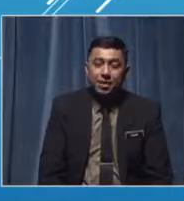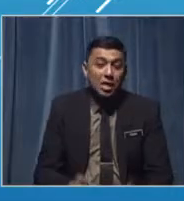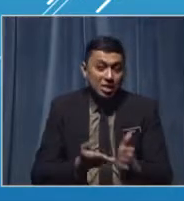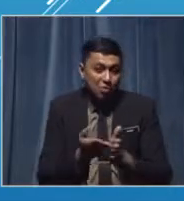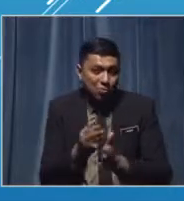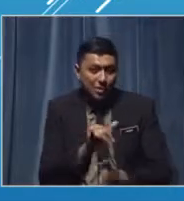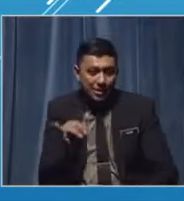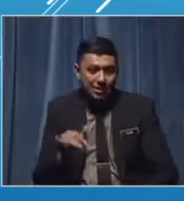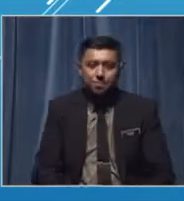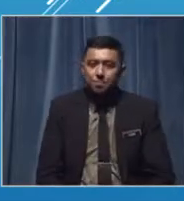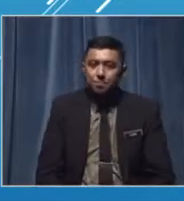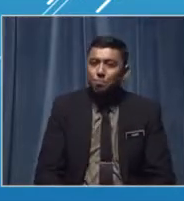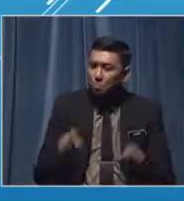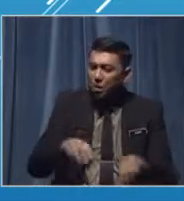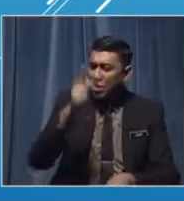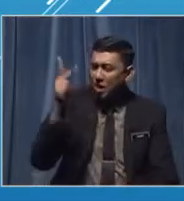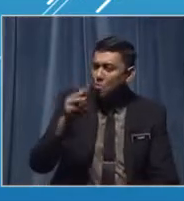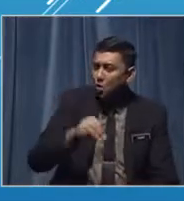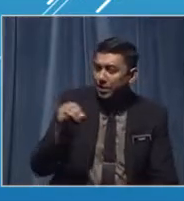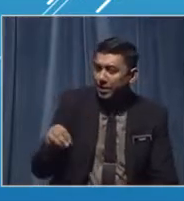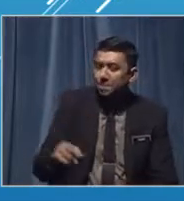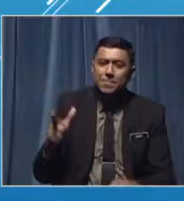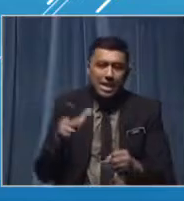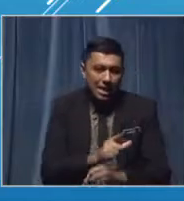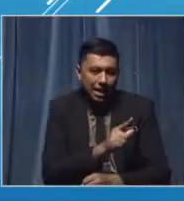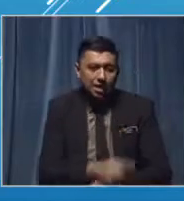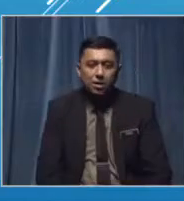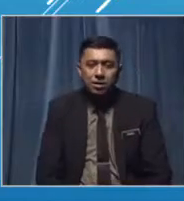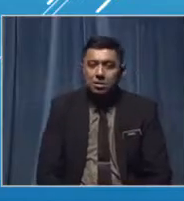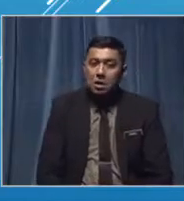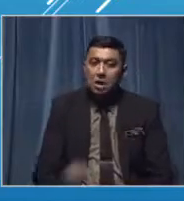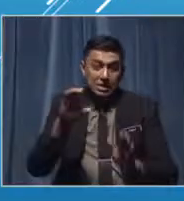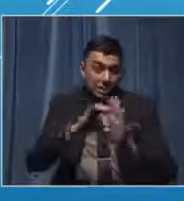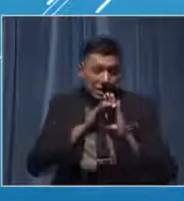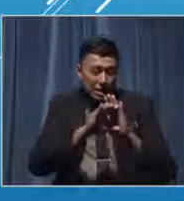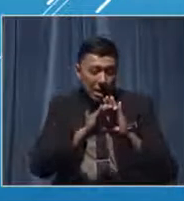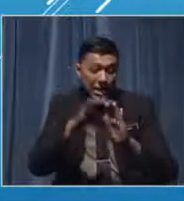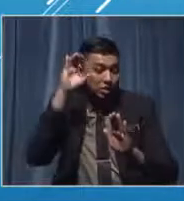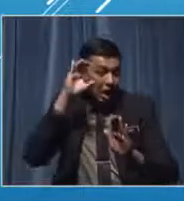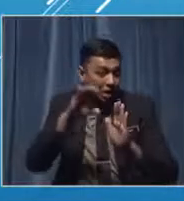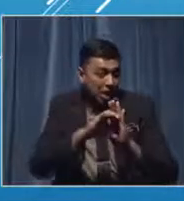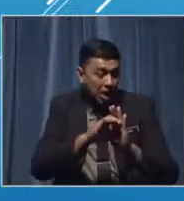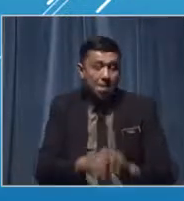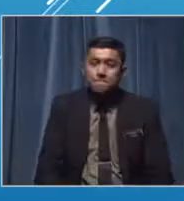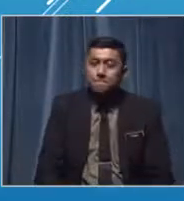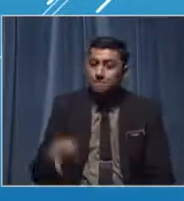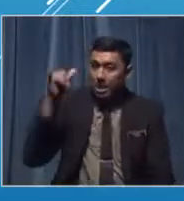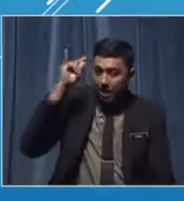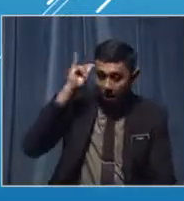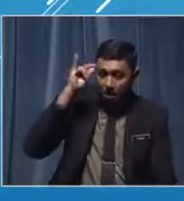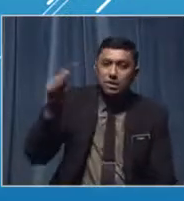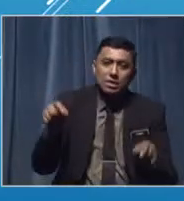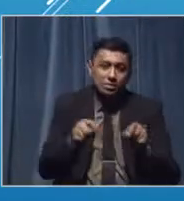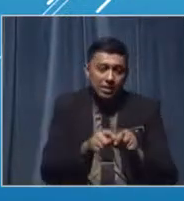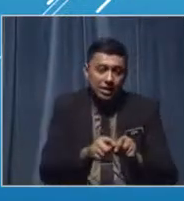Seterusnya, bolehkah murid-murid melengkapkan carta peta IT seperti